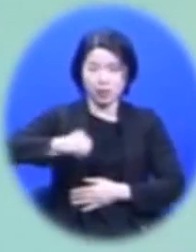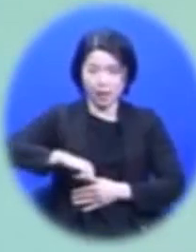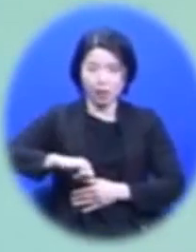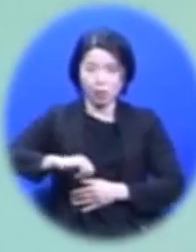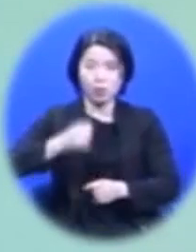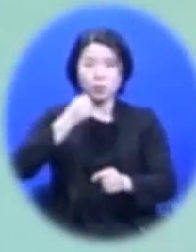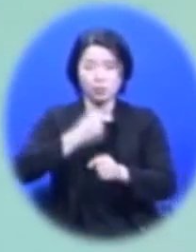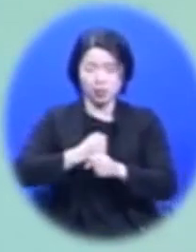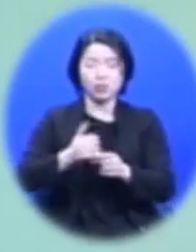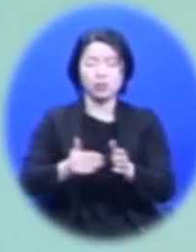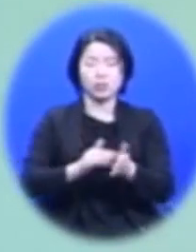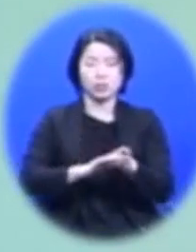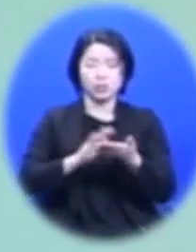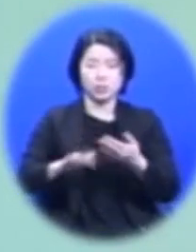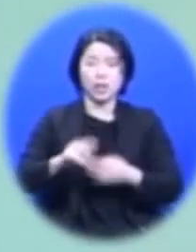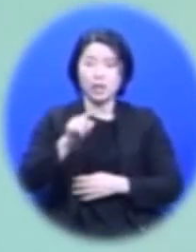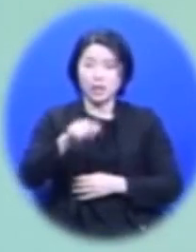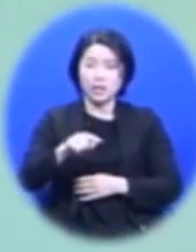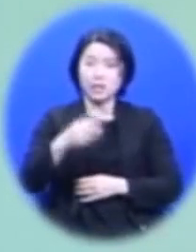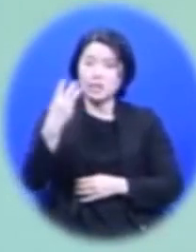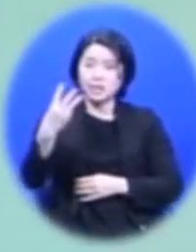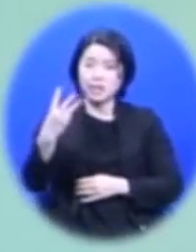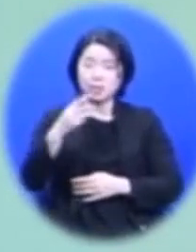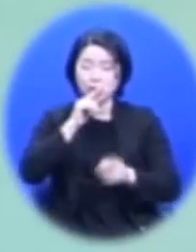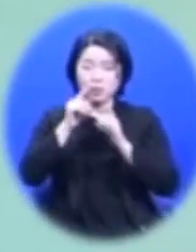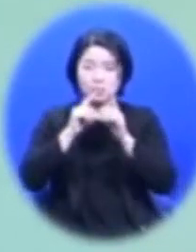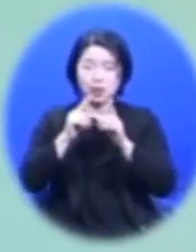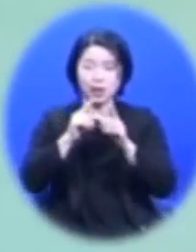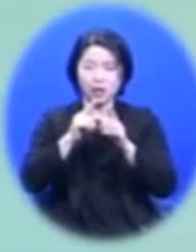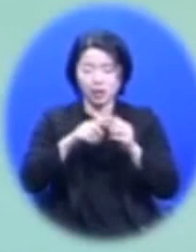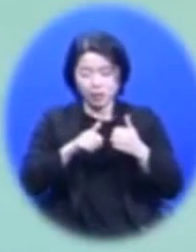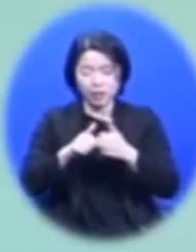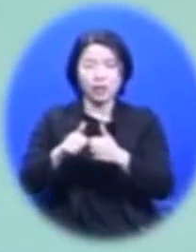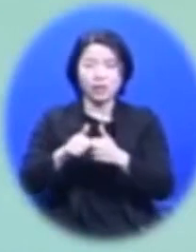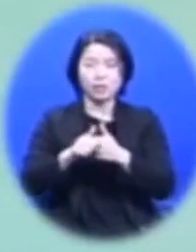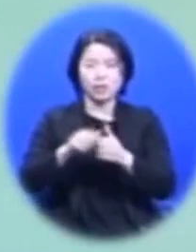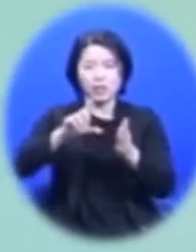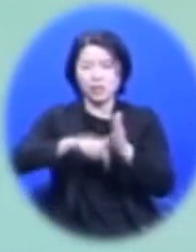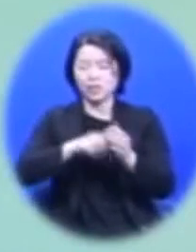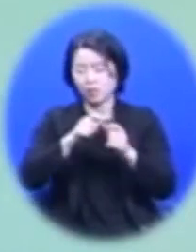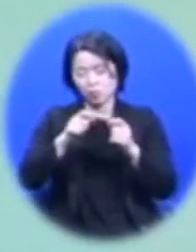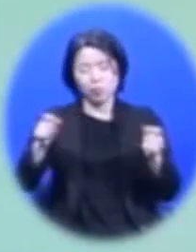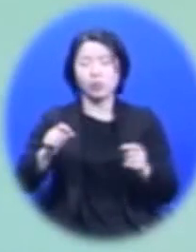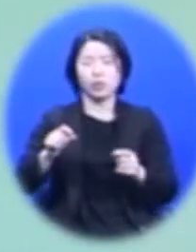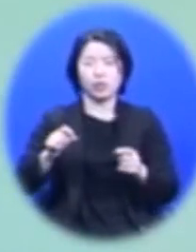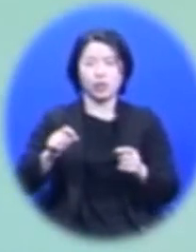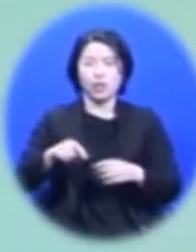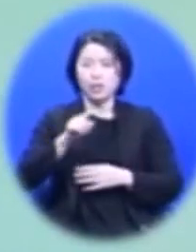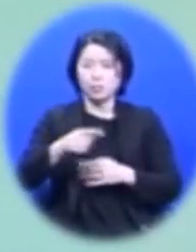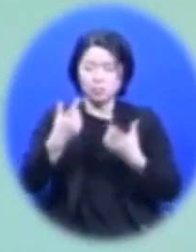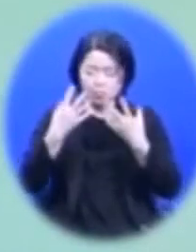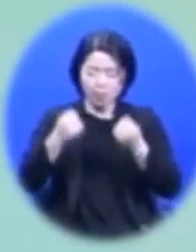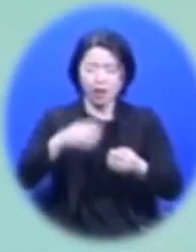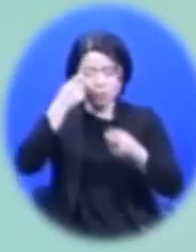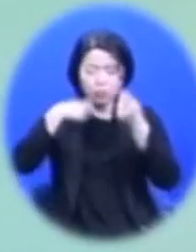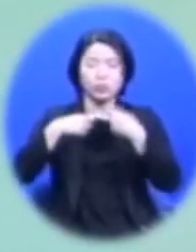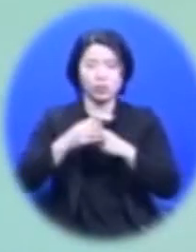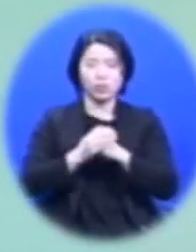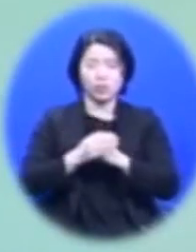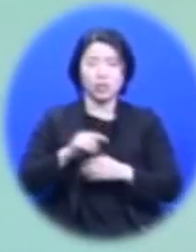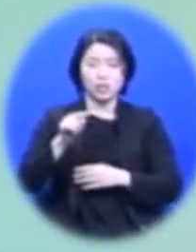삼으셨습니다. 이 세 마디 따라 하시는 게 그렇게 시간이 오래 걸리고 그리고 그렇게 우셨어요. 그리고